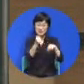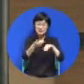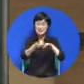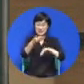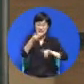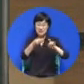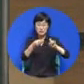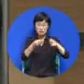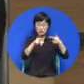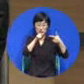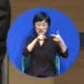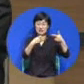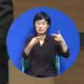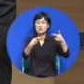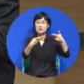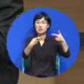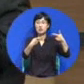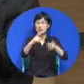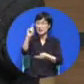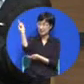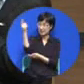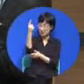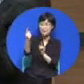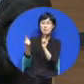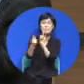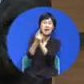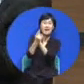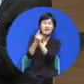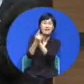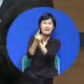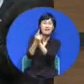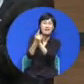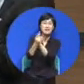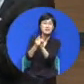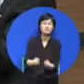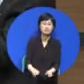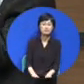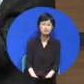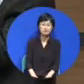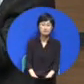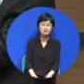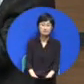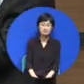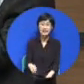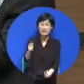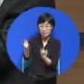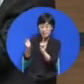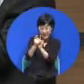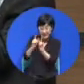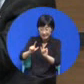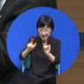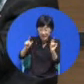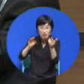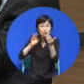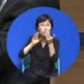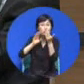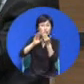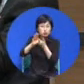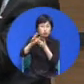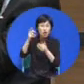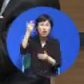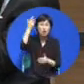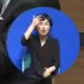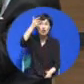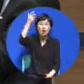사무엘상 16장 13절에 다윗을 만나게 됩니다. And you'll see in 1 Samuel 16:13 that Samuel meets David. 이날 이후로 여호와의